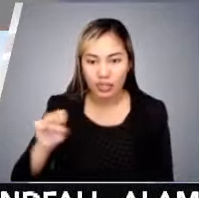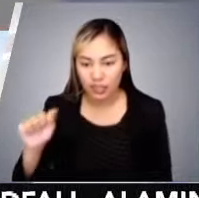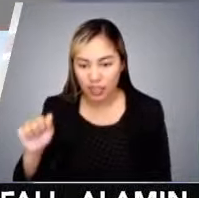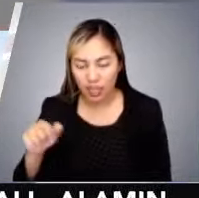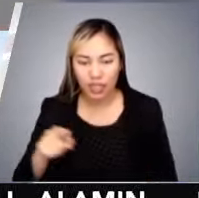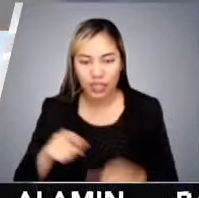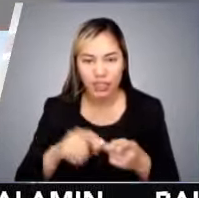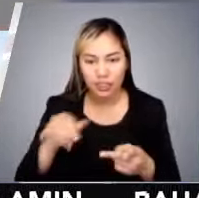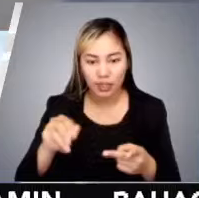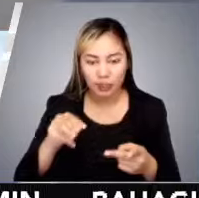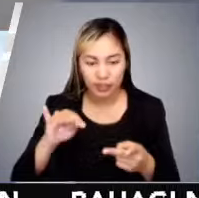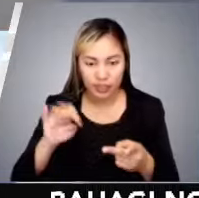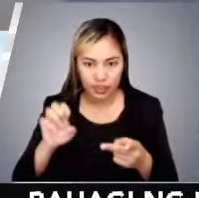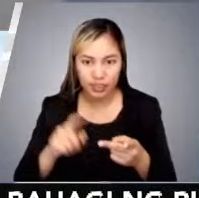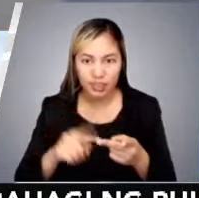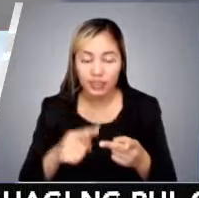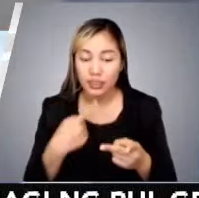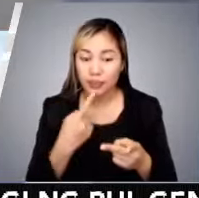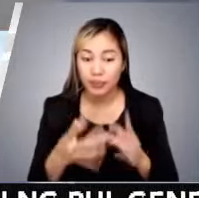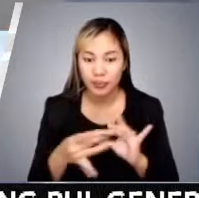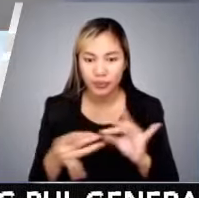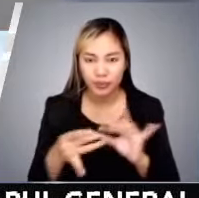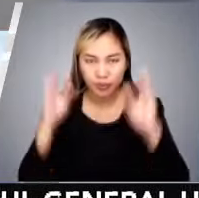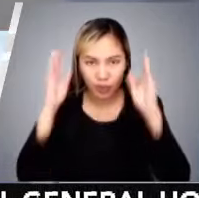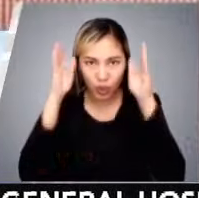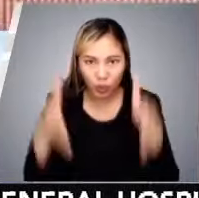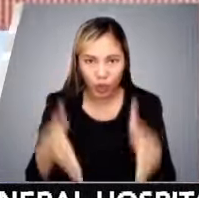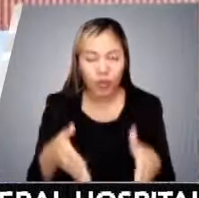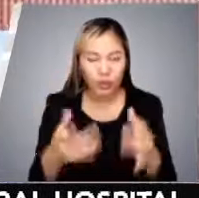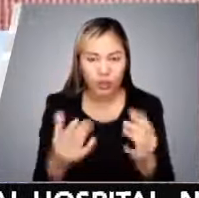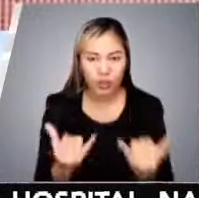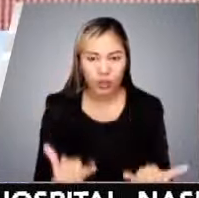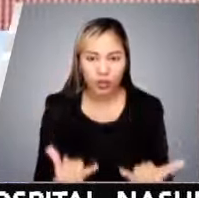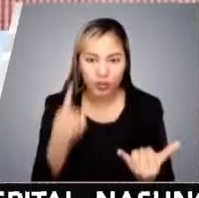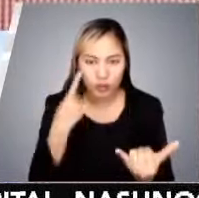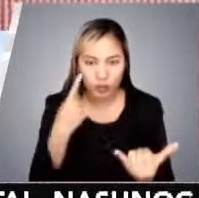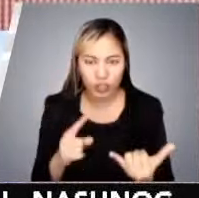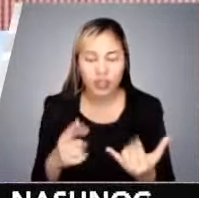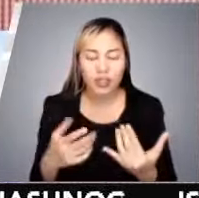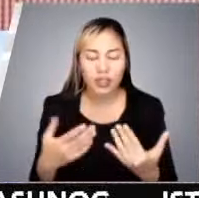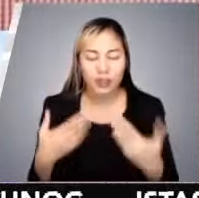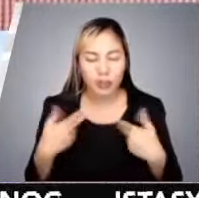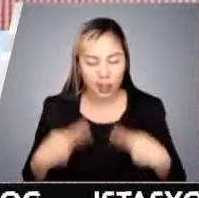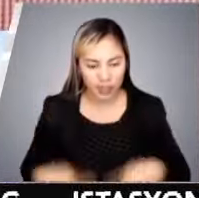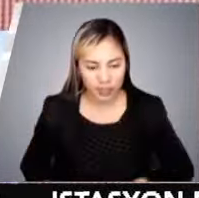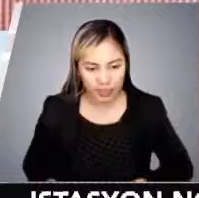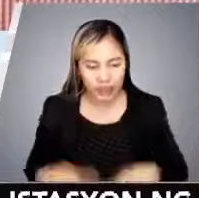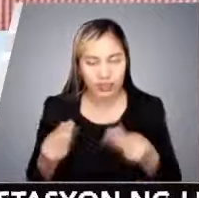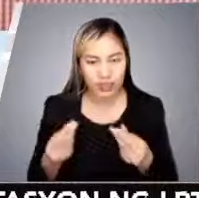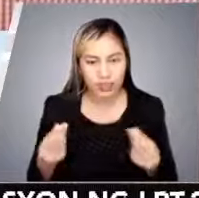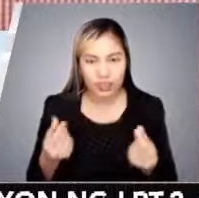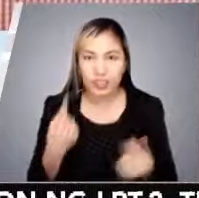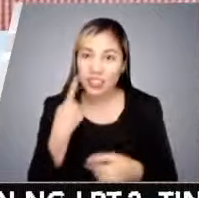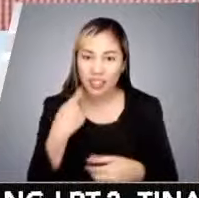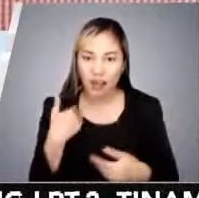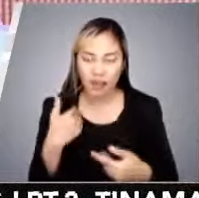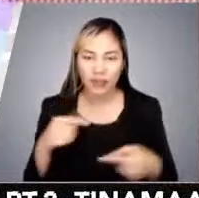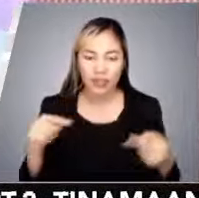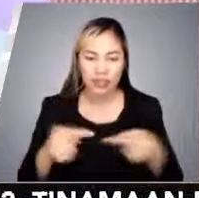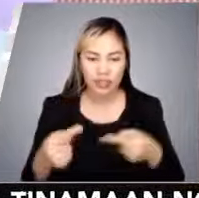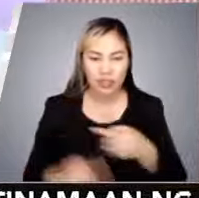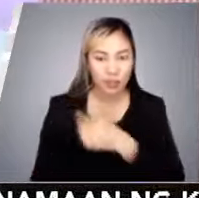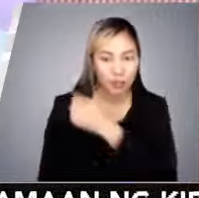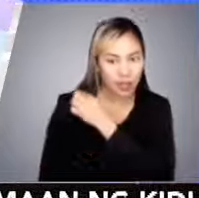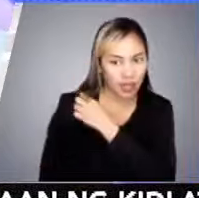Long. Kwento ni EJ, focus pa rin siya ngayon sa kanyang recovery dahil sa isang injury sa kanyang likod. Nakatakda